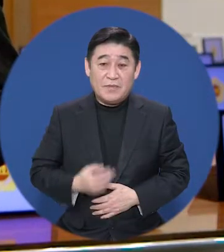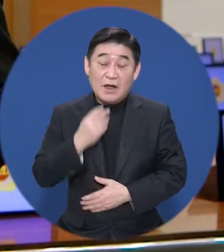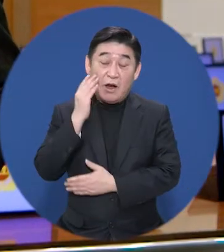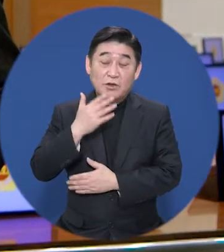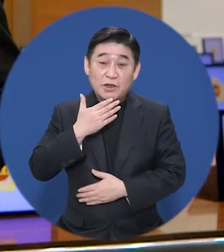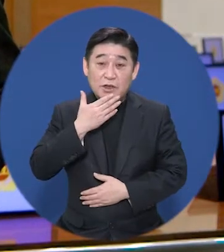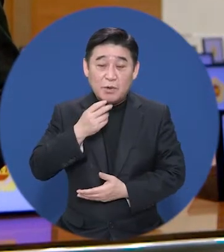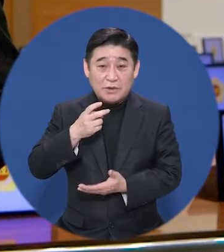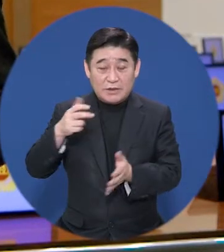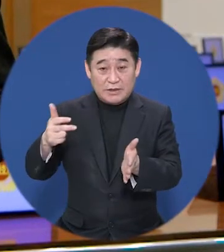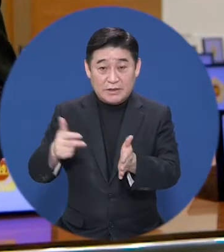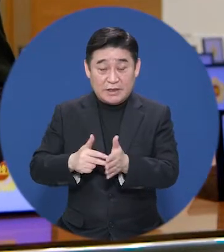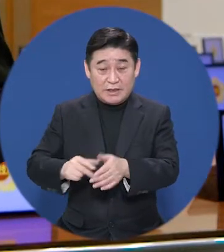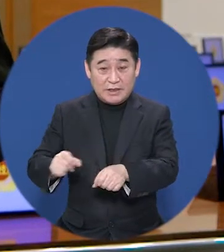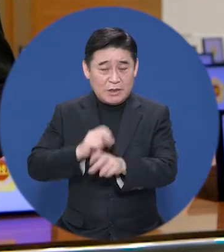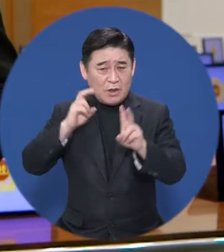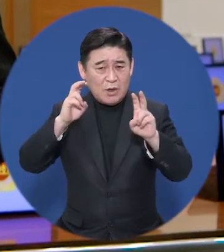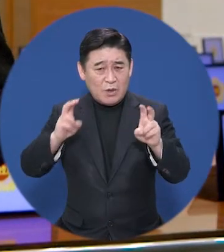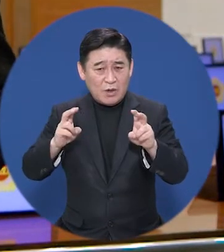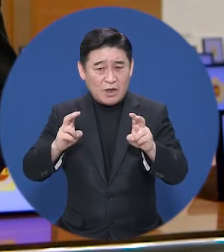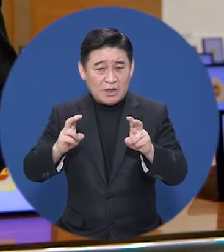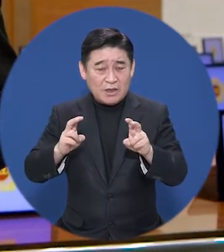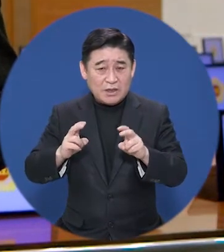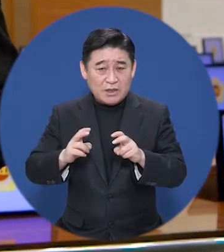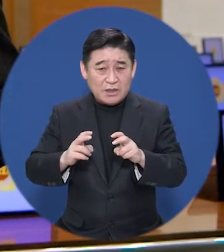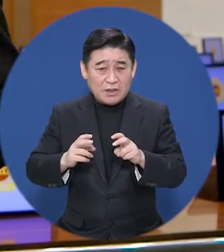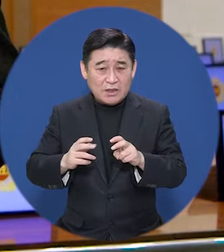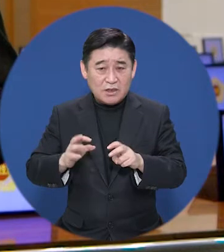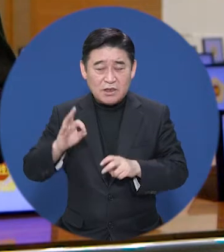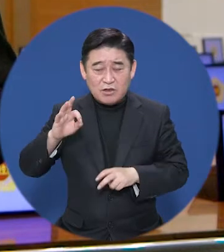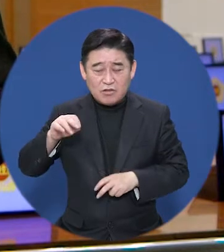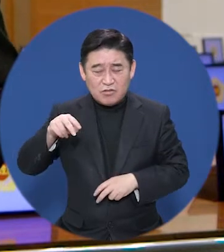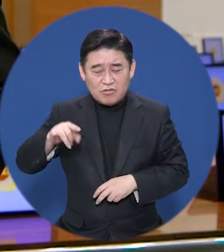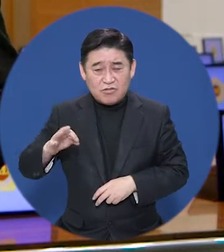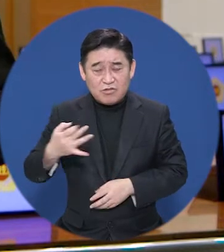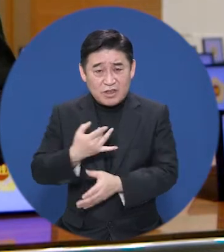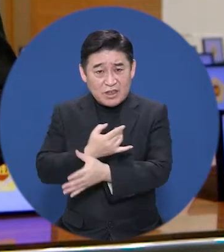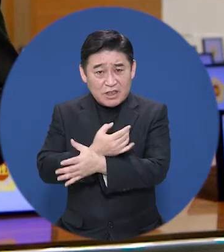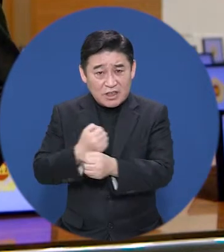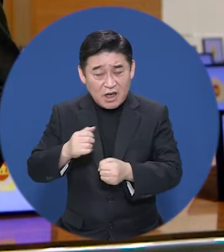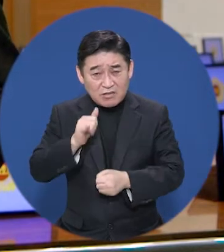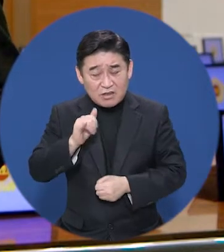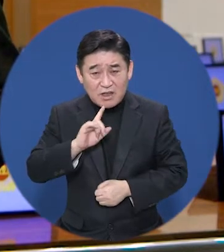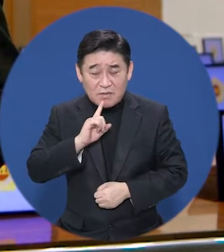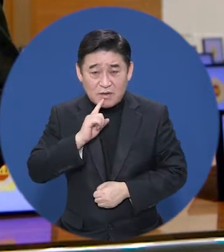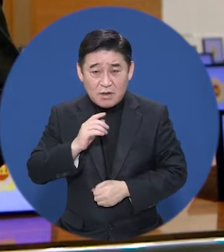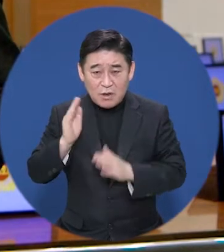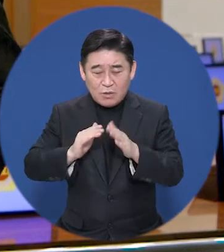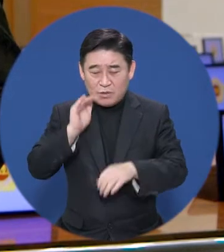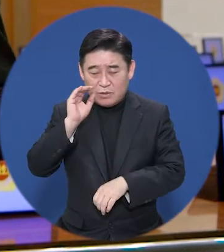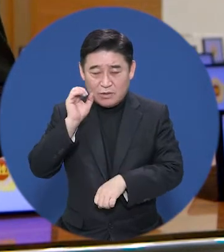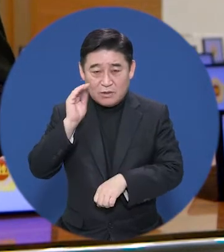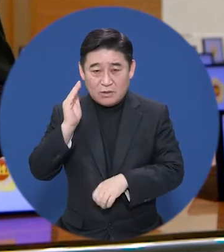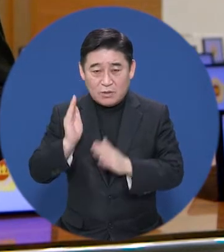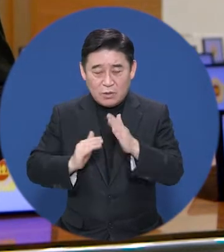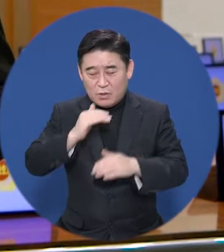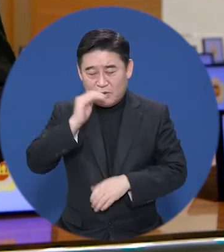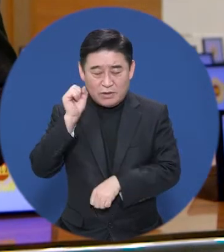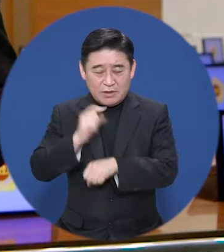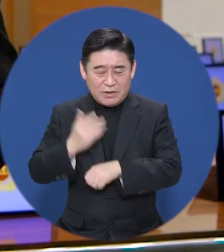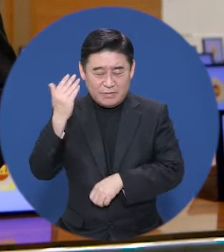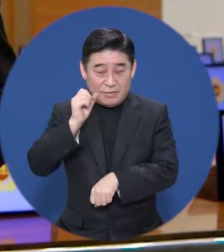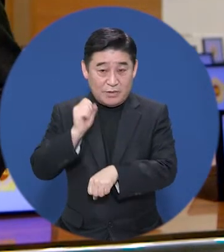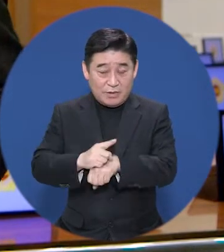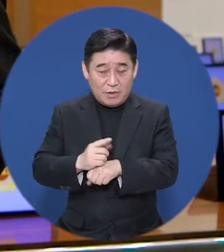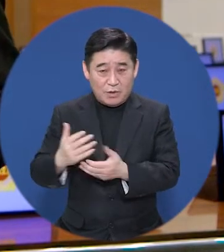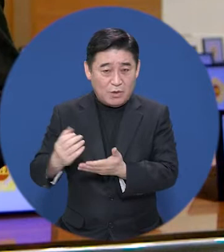서울시 복지재단이 특정 업체와 과도하게 수의 계약을 체결하고 있다는 지적입니다. 공정성과 투명성 확보를 위해